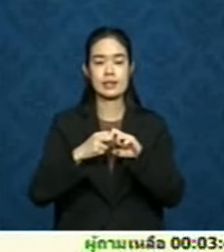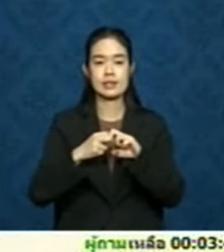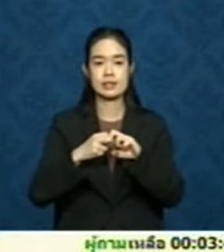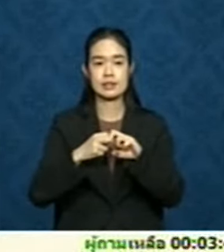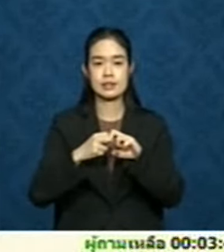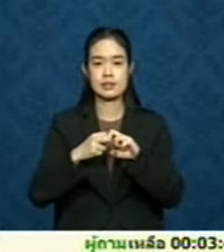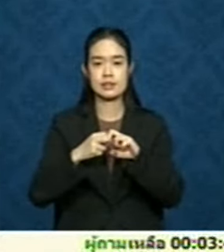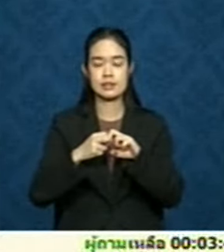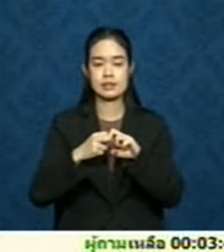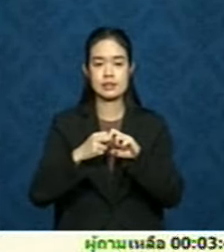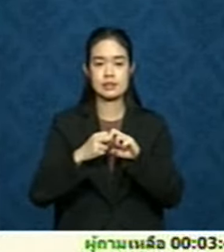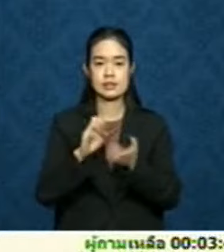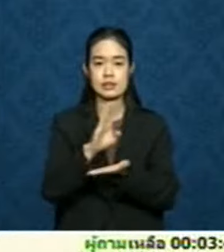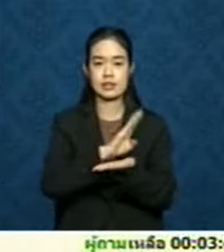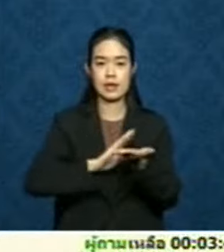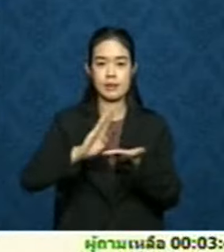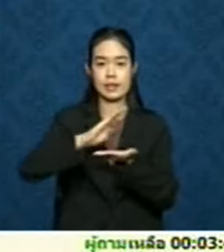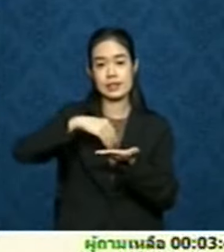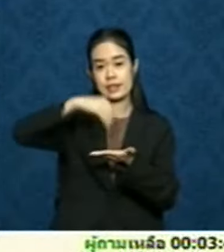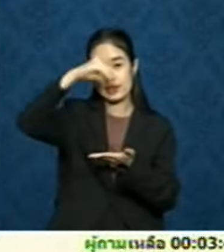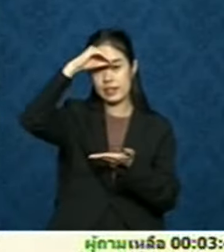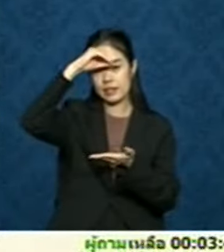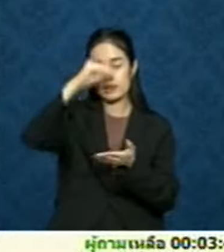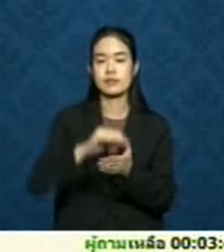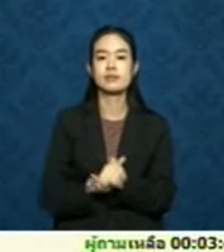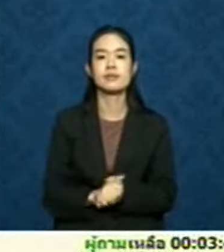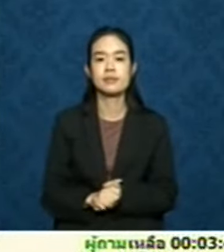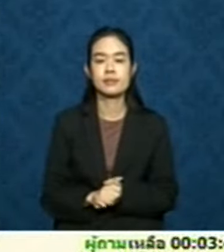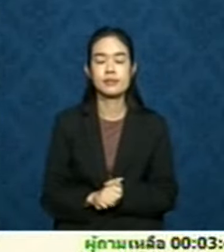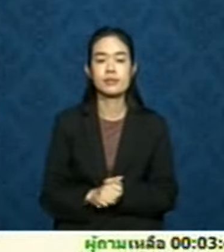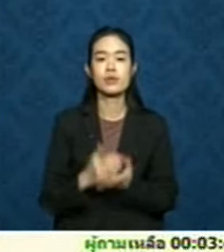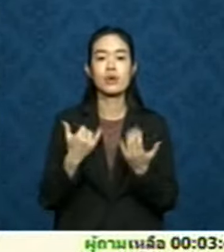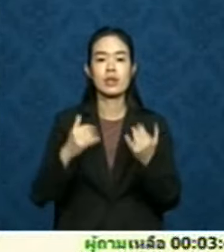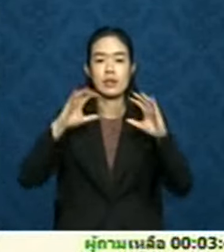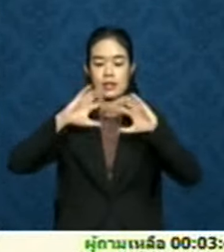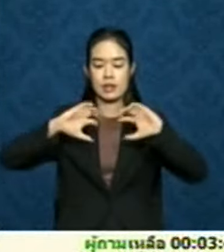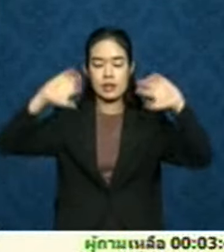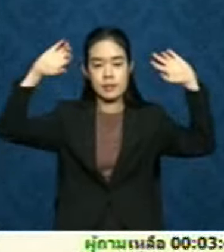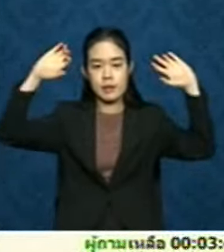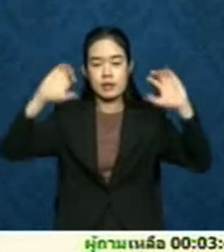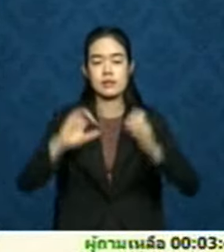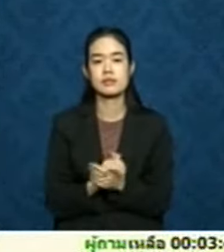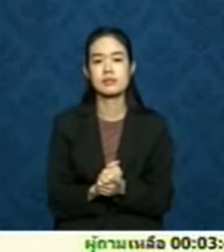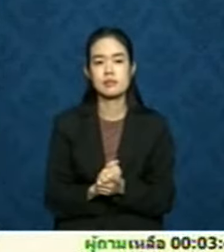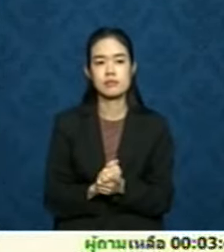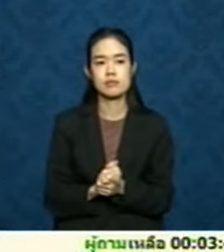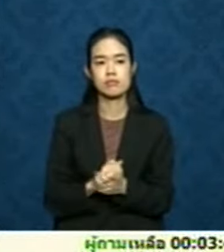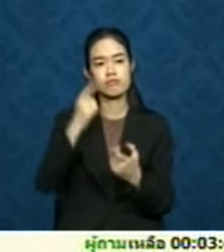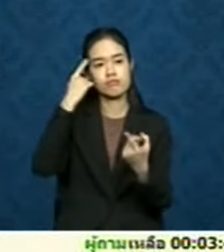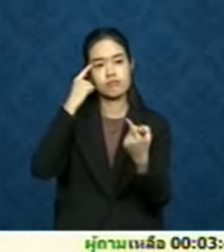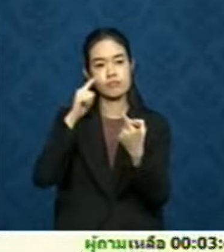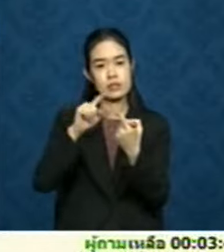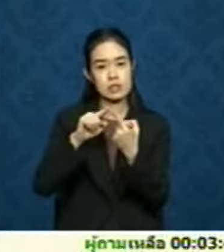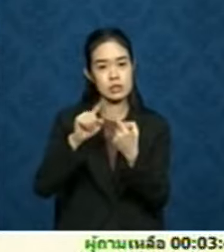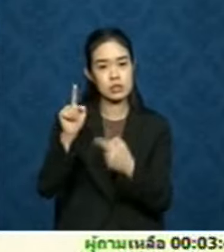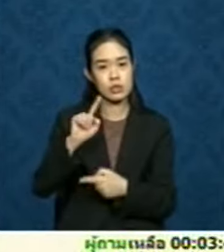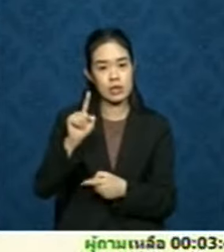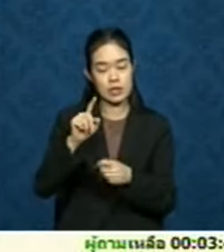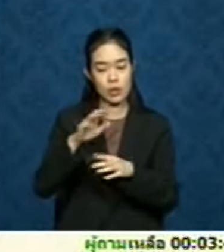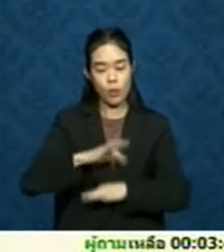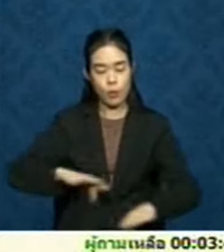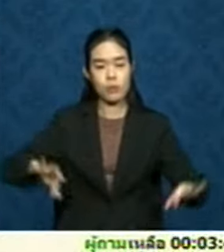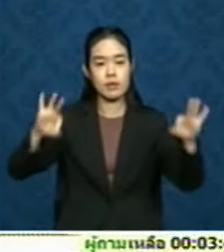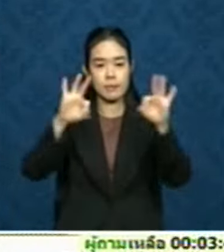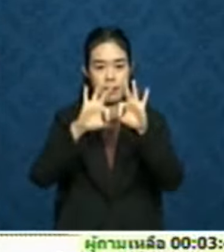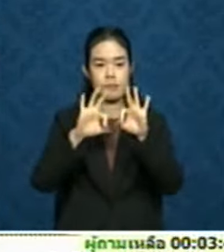ในสถาบันการศึกษานั้นรัฐบาลนี้จริงๆแล้วก็ไม่ได้ให้ความสำคัญน้อยนะครับ